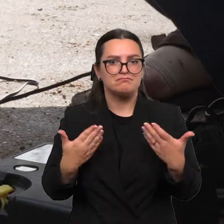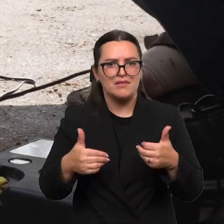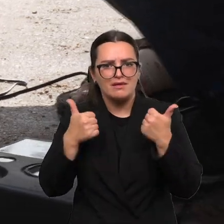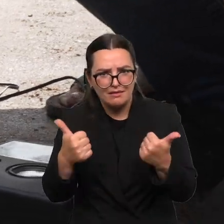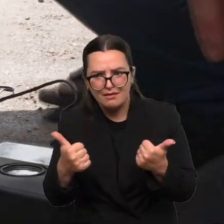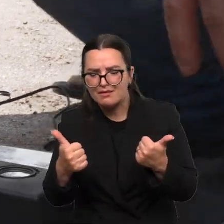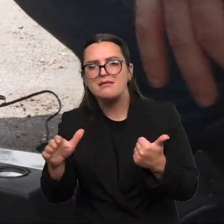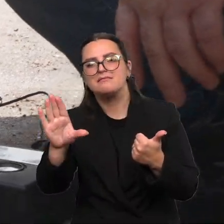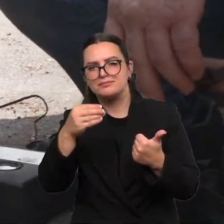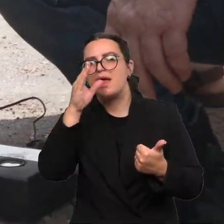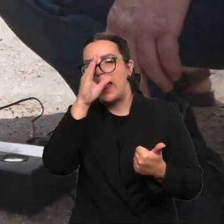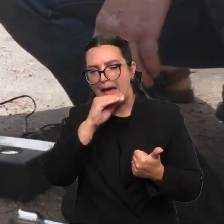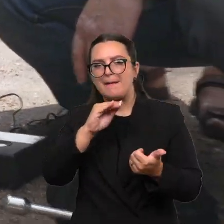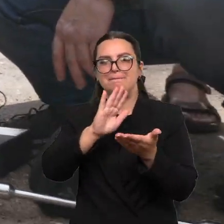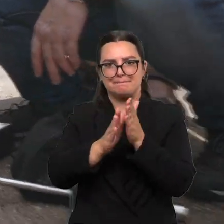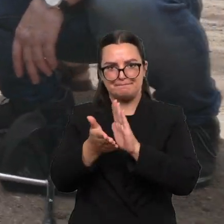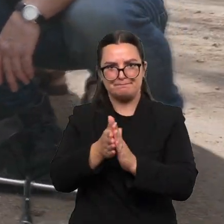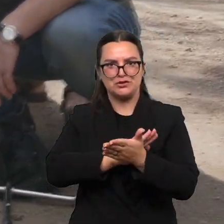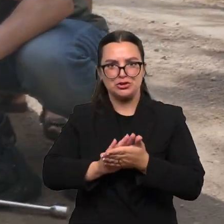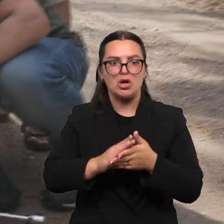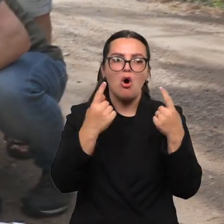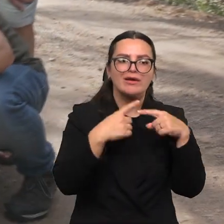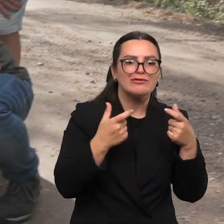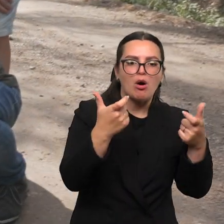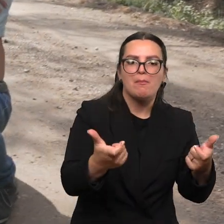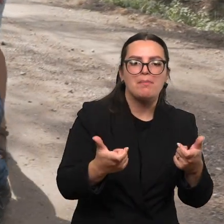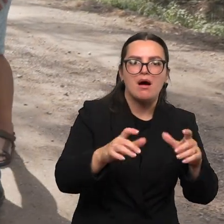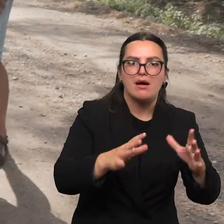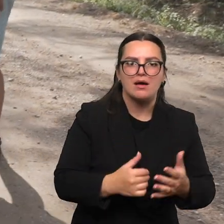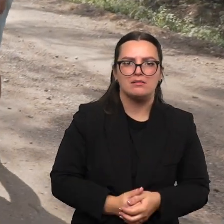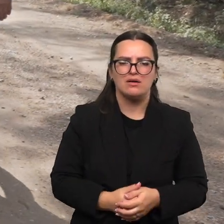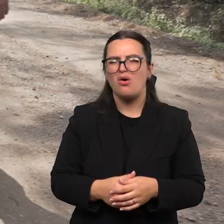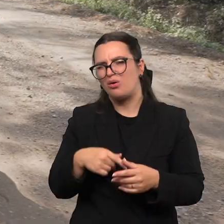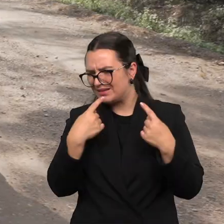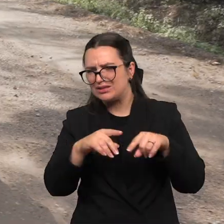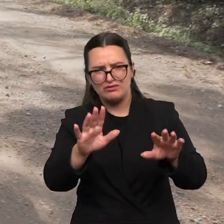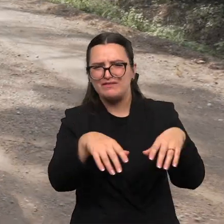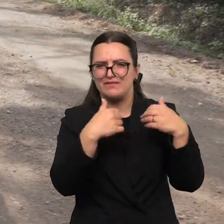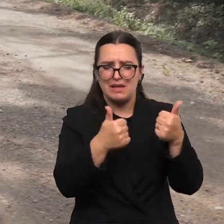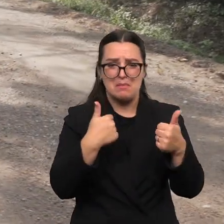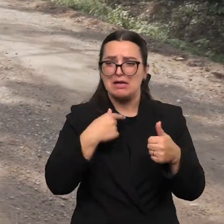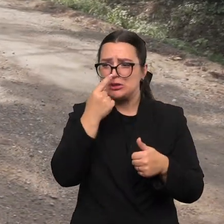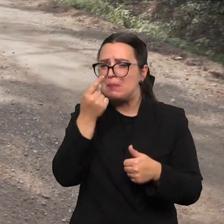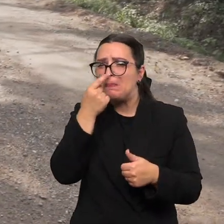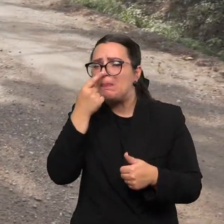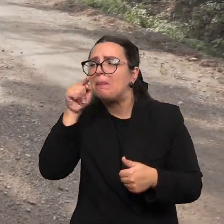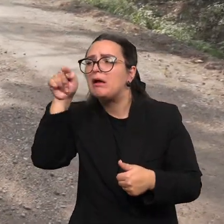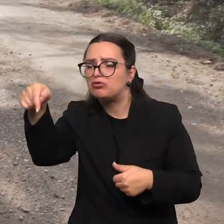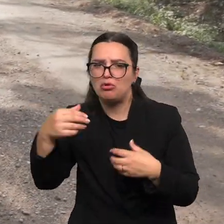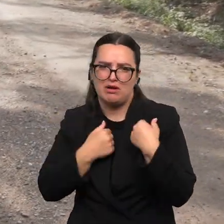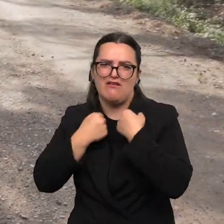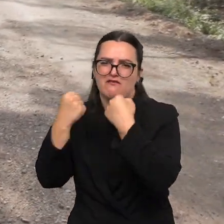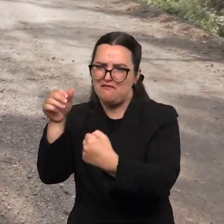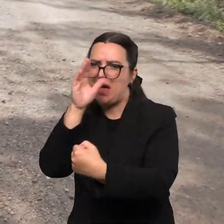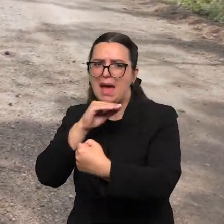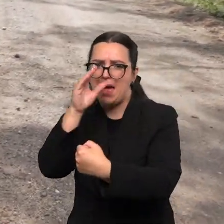Tai gerai, atrodo su šita viskas tvarkoje. Kaip kitos? Oi, tai kitos, tai labai viskas čia gerai, man netoli ir važiuoti, dabar vyrai,